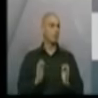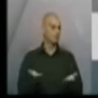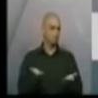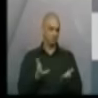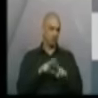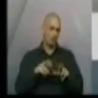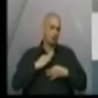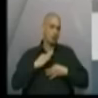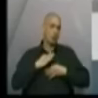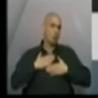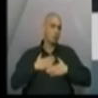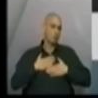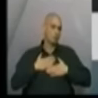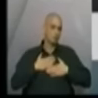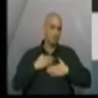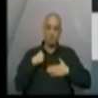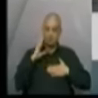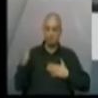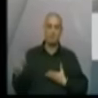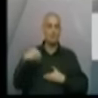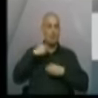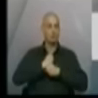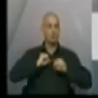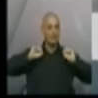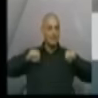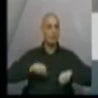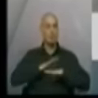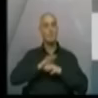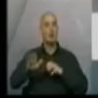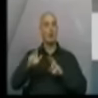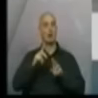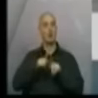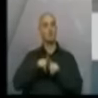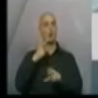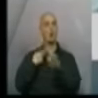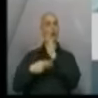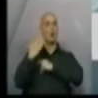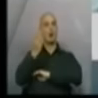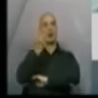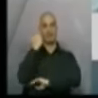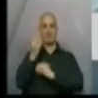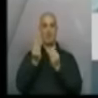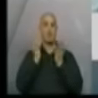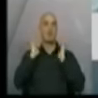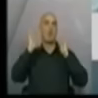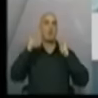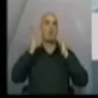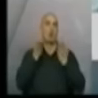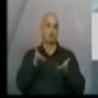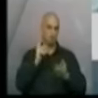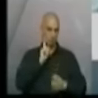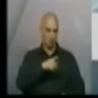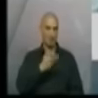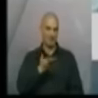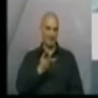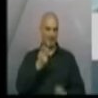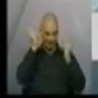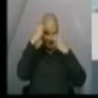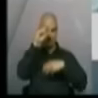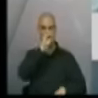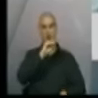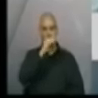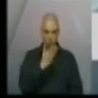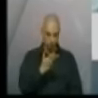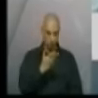ארצנו עכשיו עלינו להכיל את הריבונות המלאה להחזיר את המצב לקדמותו לפני הדבר הנורא הזה שנקרא הסכמי אוסלו